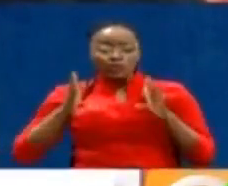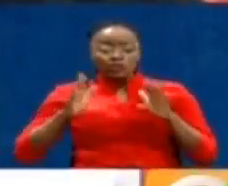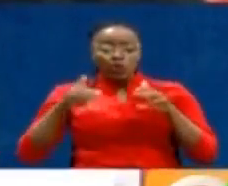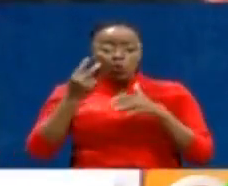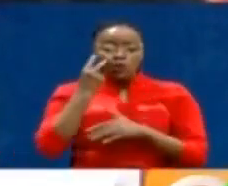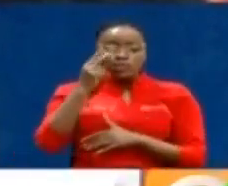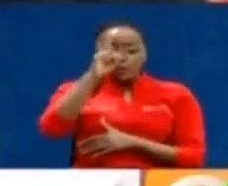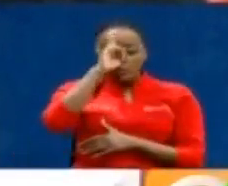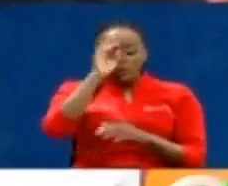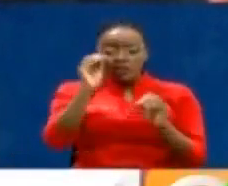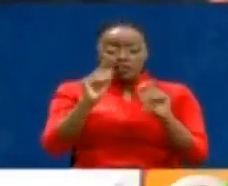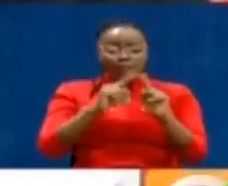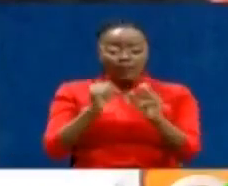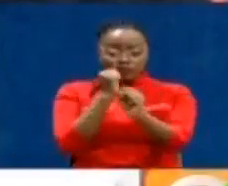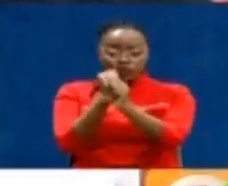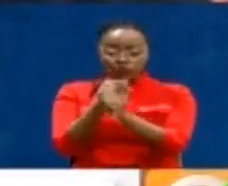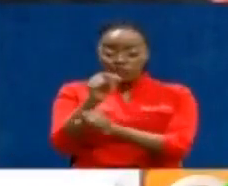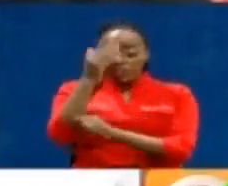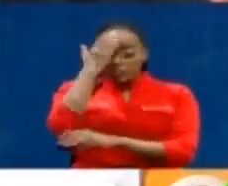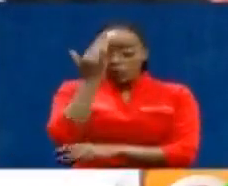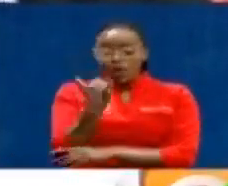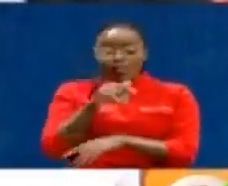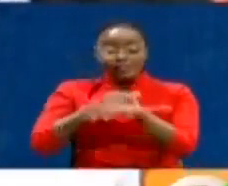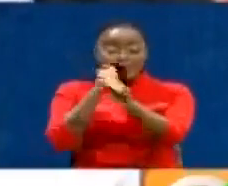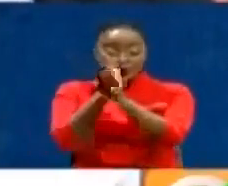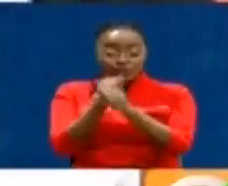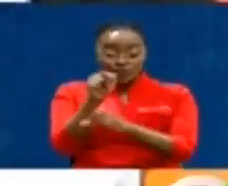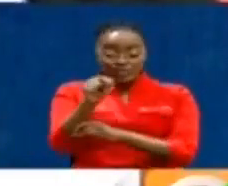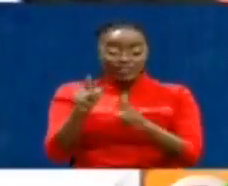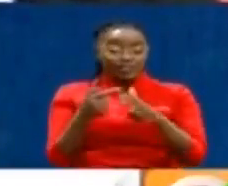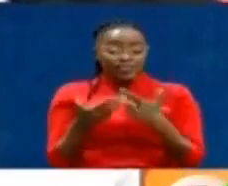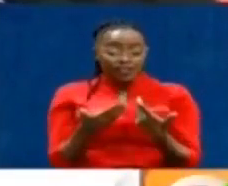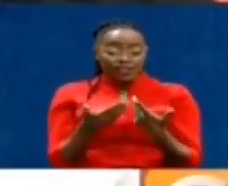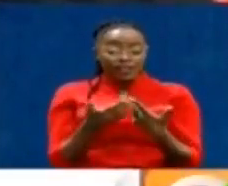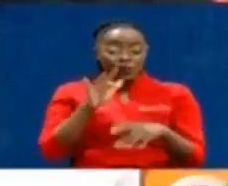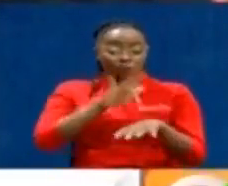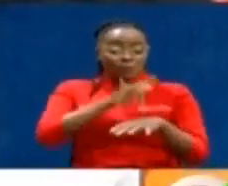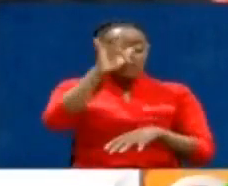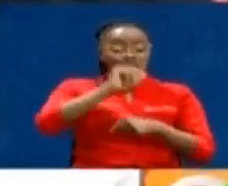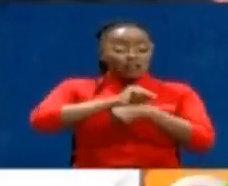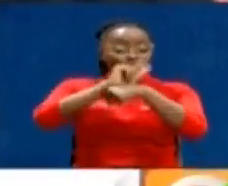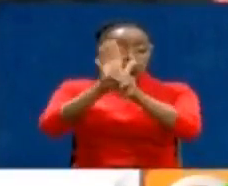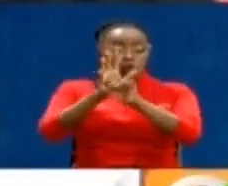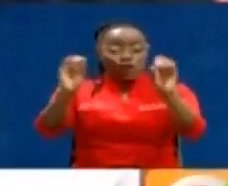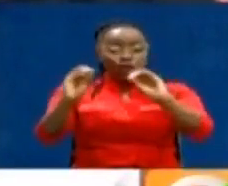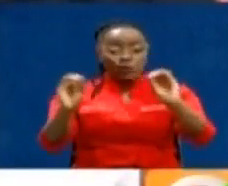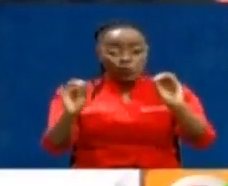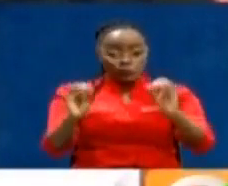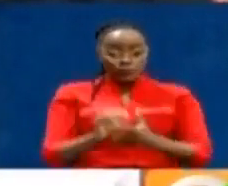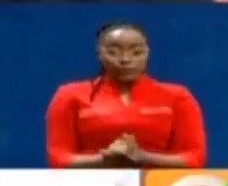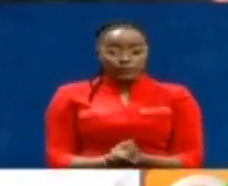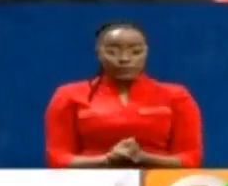ameona polisi, lakini afanya hivyo kwa sababu anajua akifanya hivyo bila shaka atapata maambukizi ya virusi